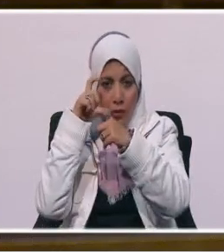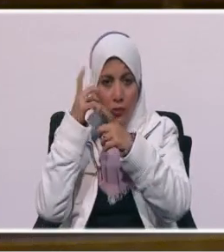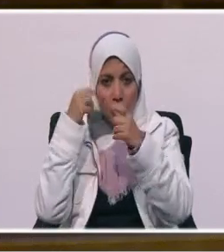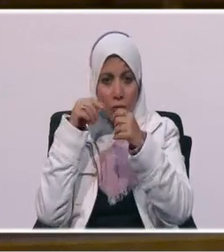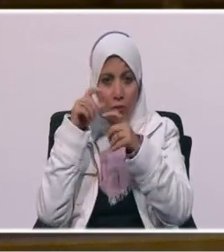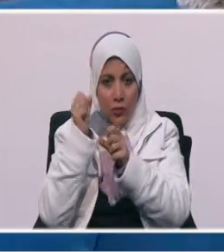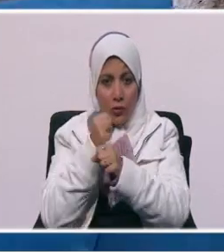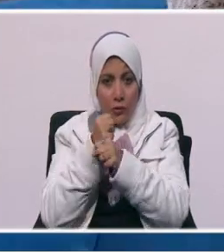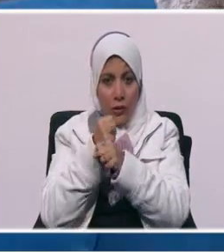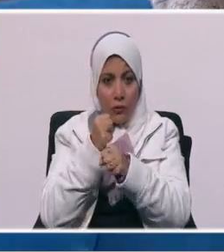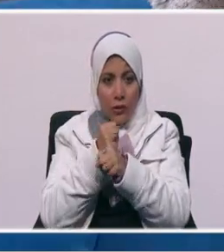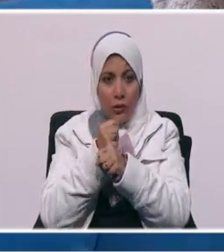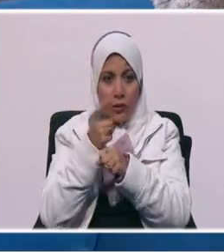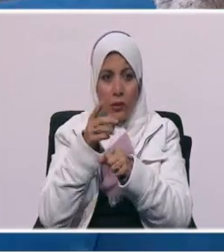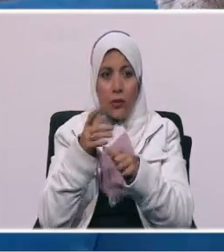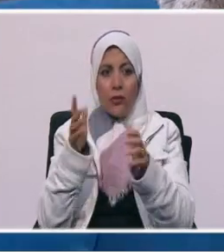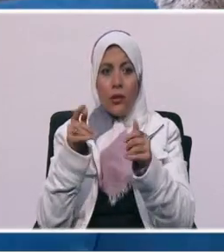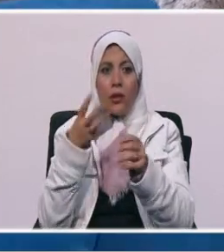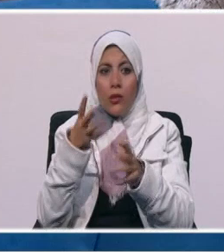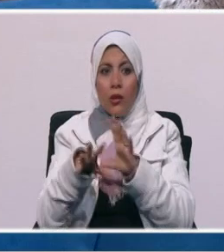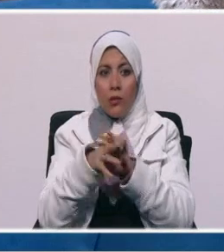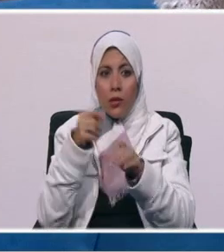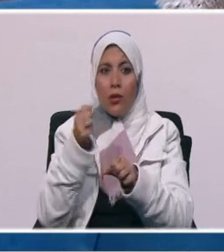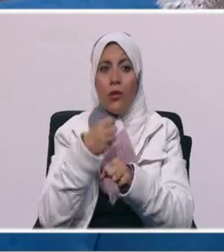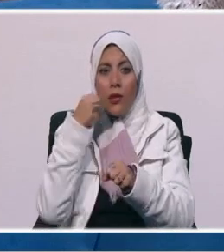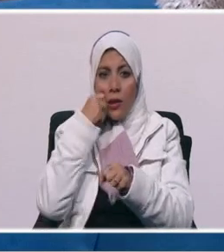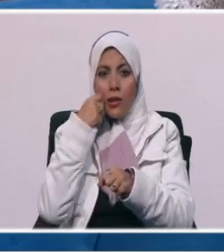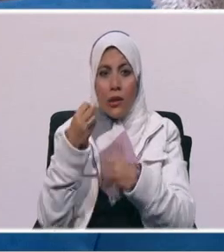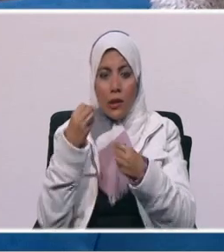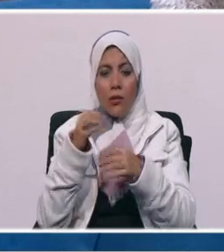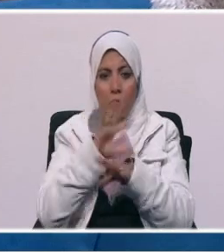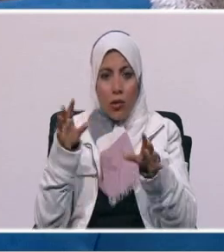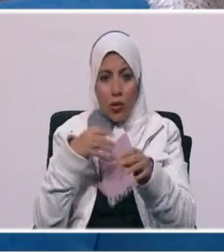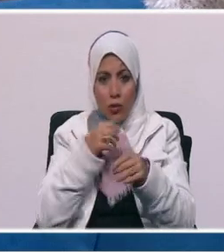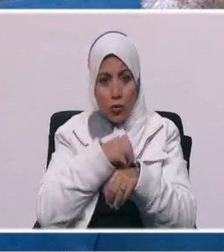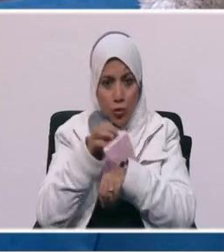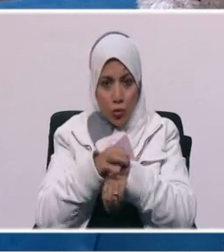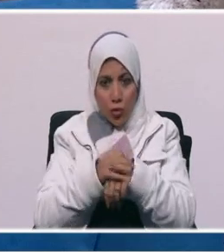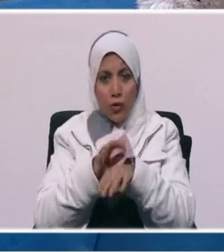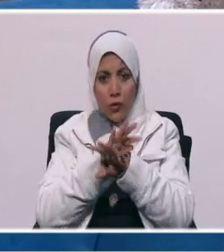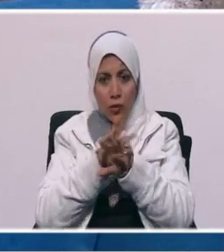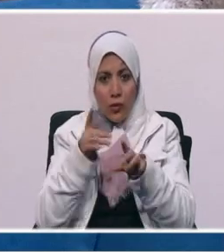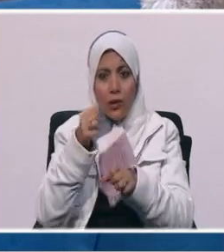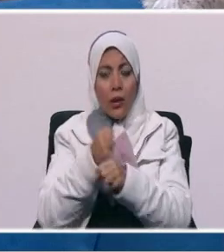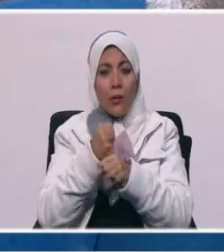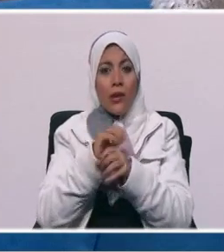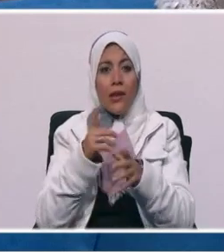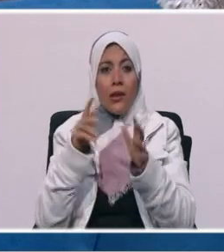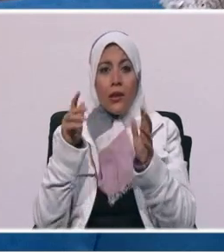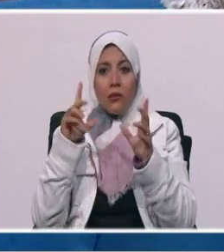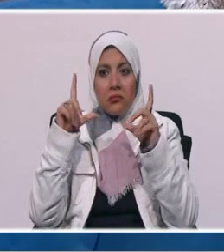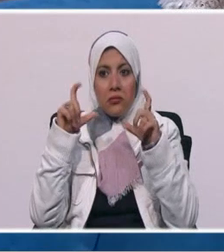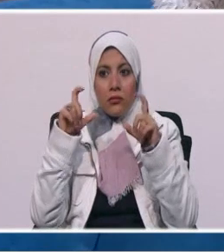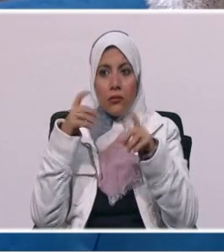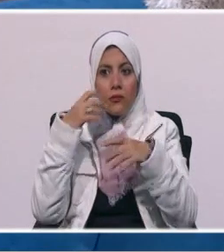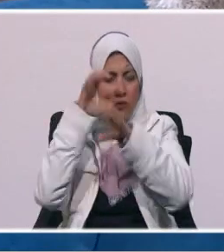محمد سعد ساعتها؟ استنوني وقتها بعد ما طلعت من المستشفى وخلصنا. انا بالنسبه لي كملت التصوير ازاي وانت تعبانه كده؟